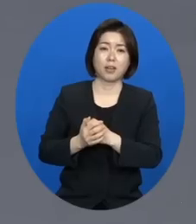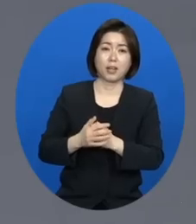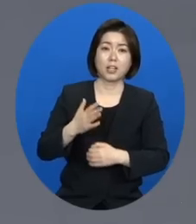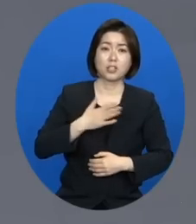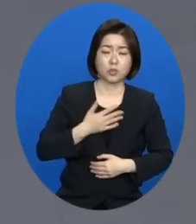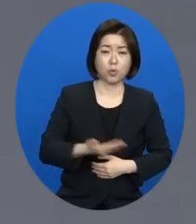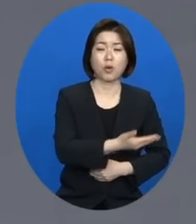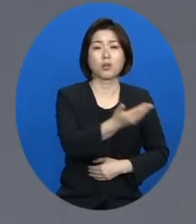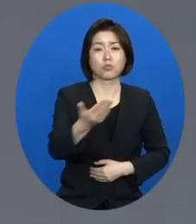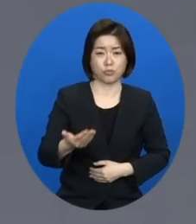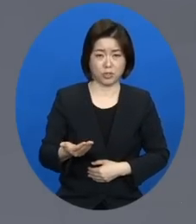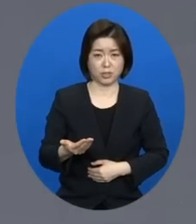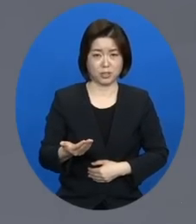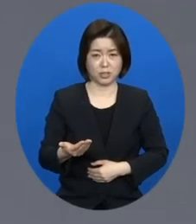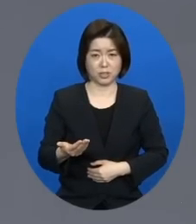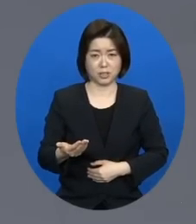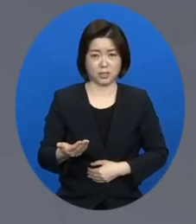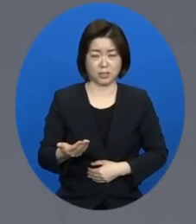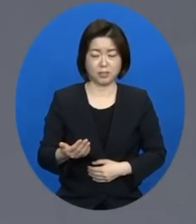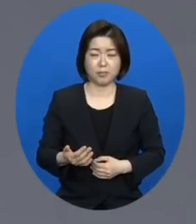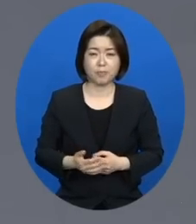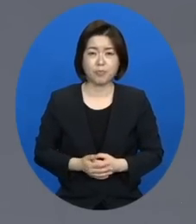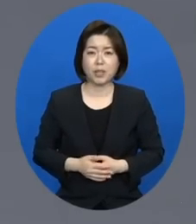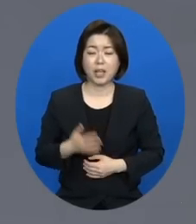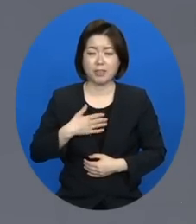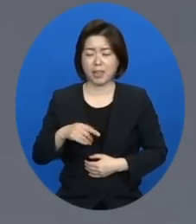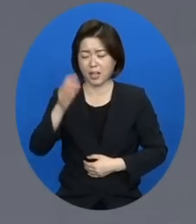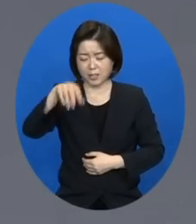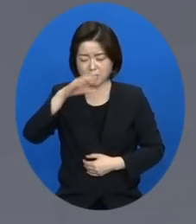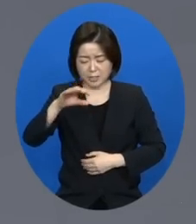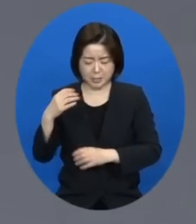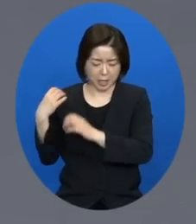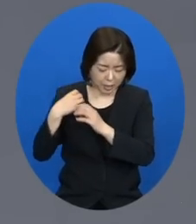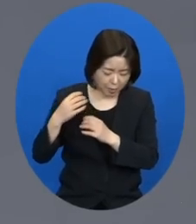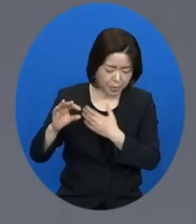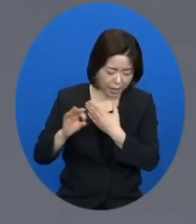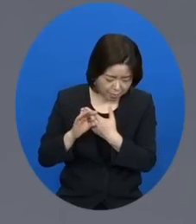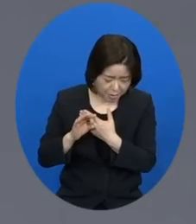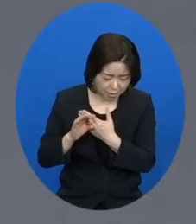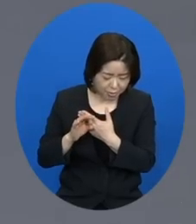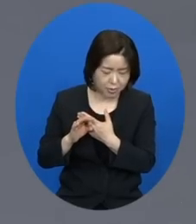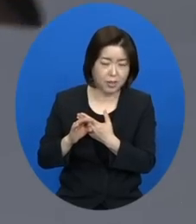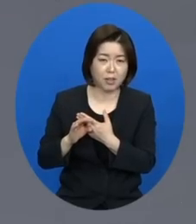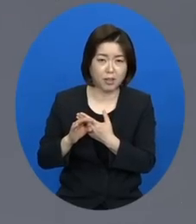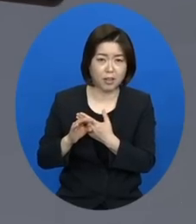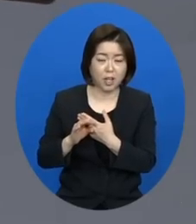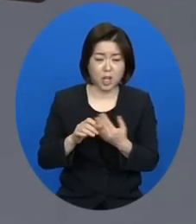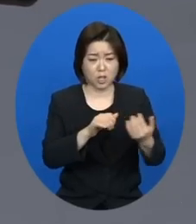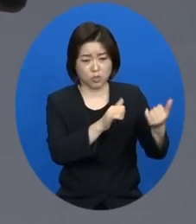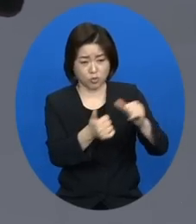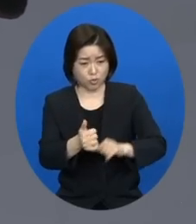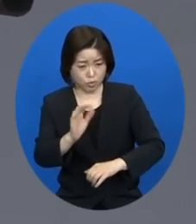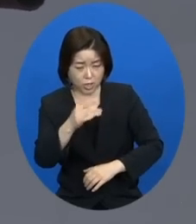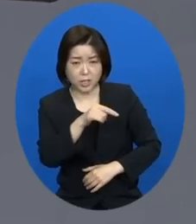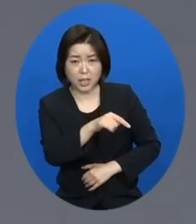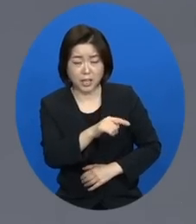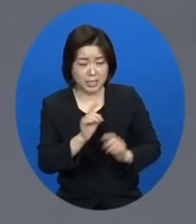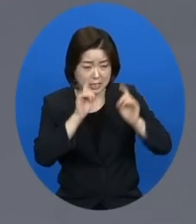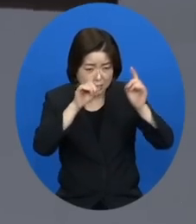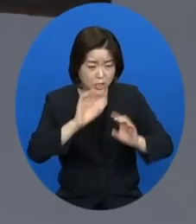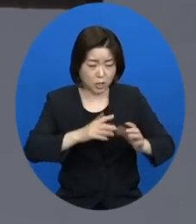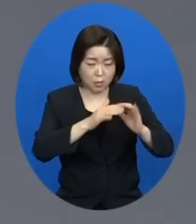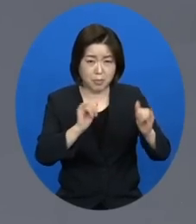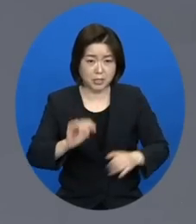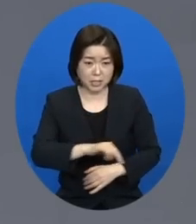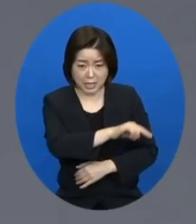저와 여러분들이에요. 내가 그 십자가를 감당하게 되면 죽을 수밖에 없었던 지옥 백성이 될